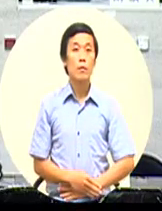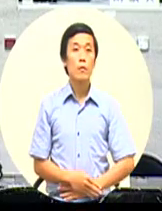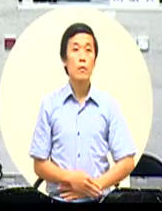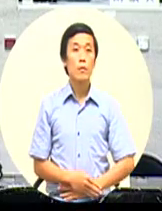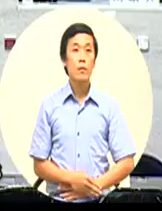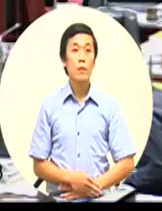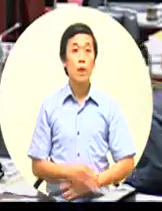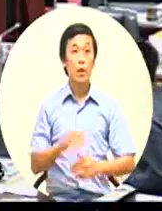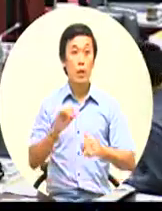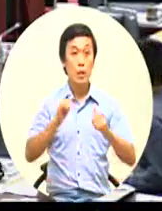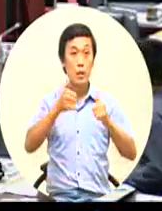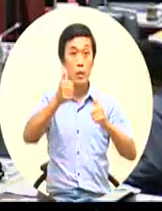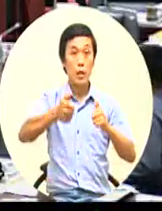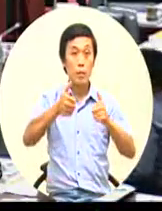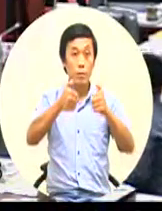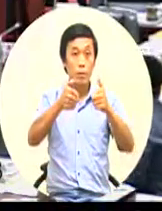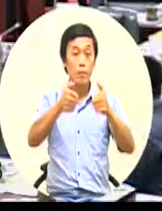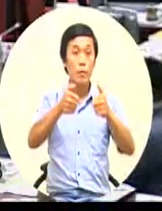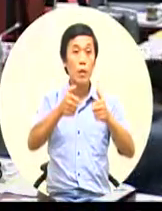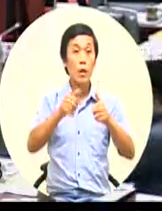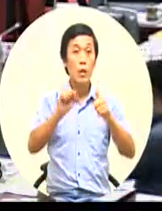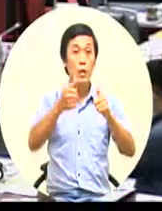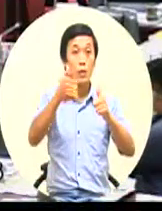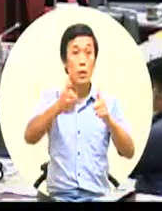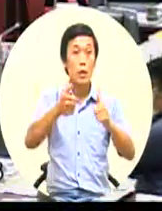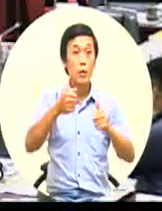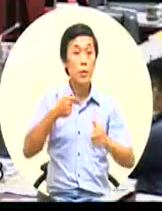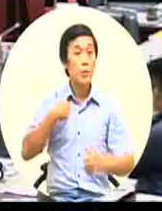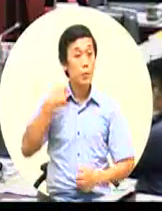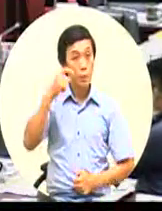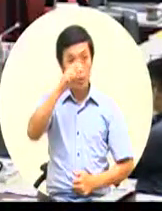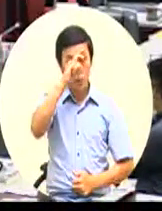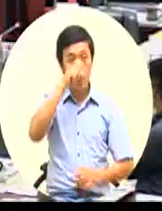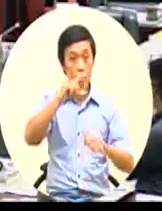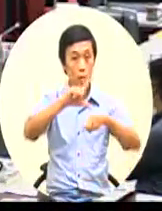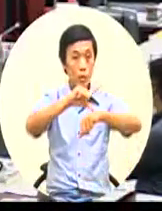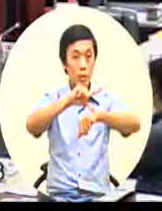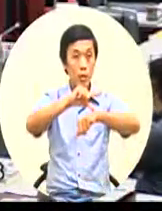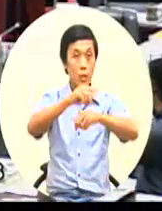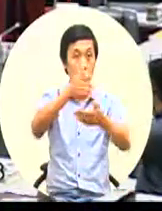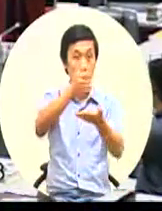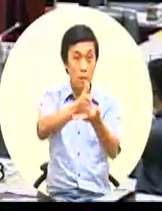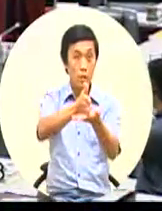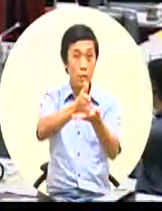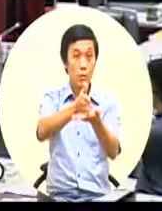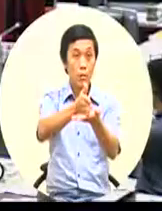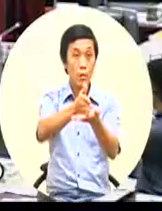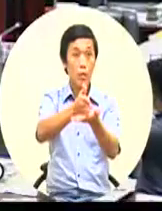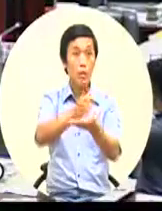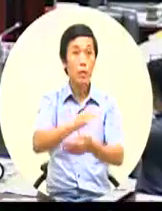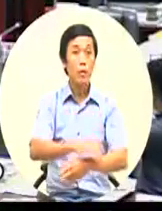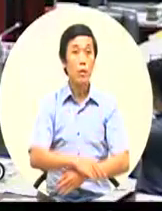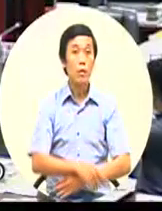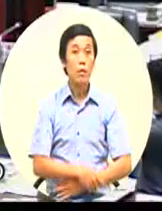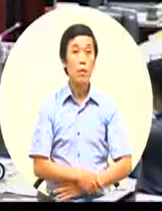谢谢议长哦，那议长可不可以时间先暂停一下啦哦？ 时间暂